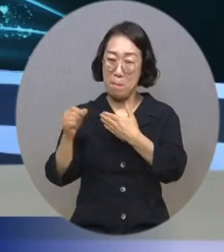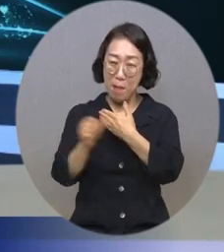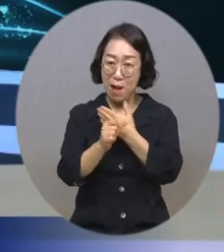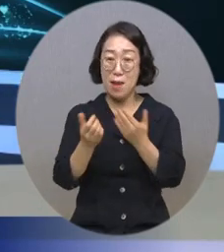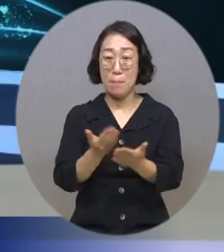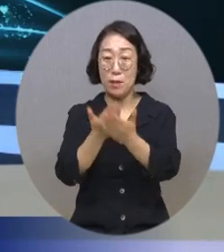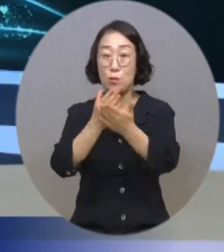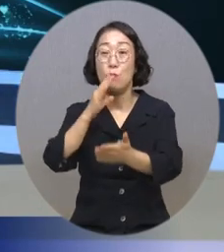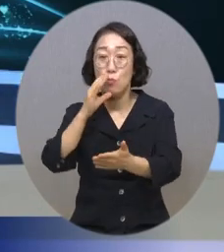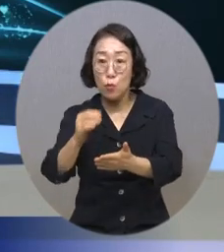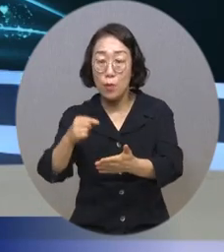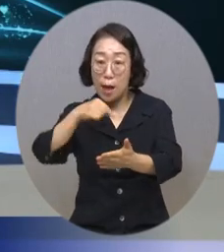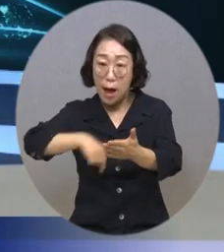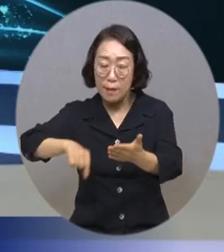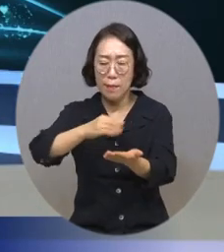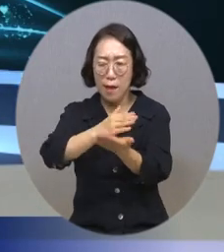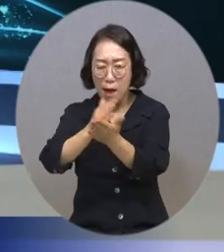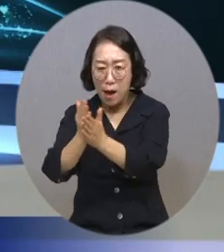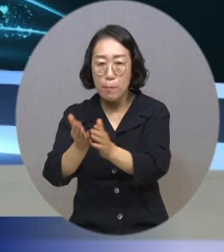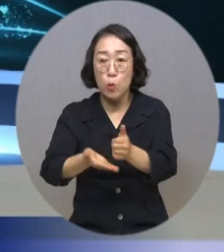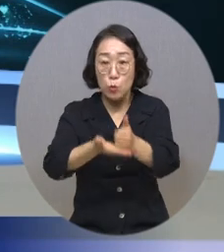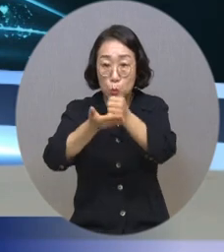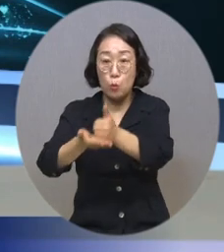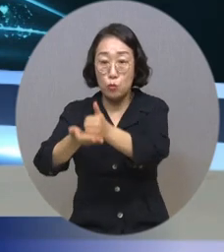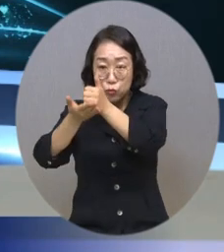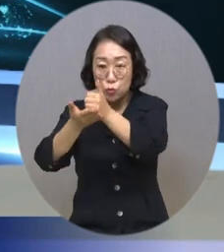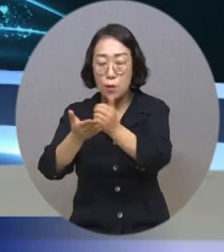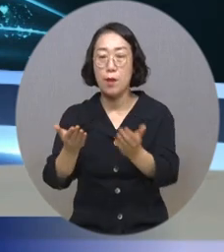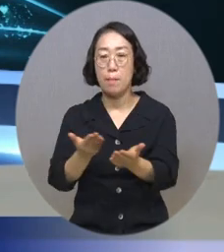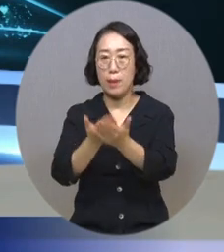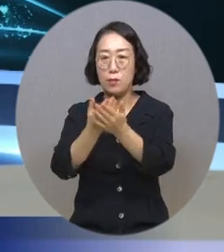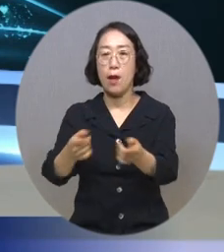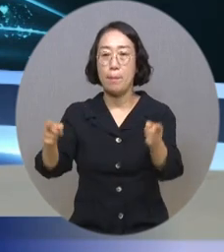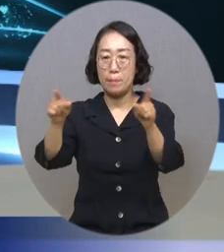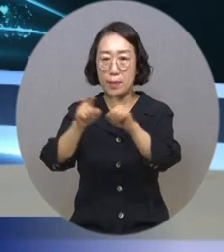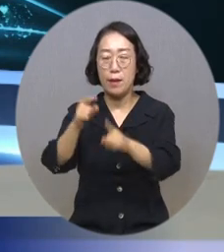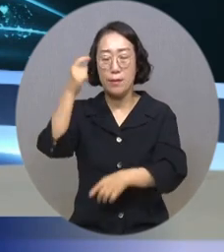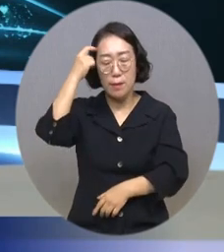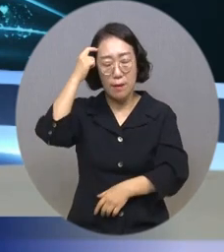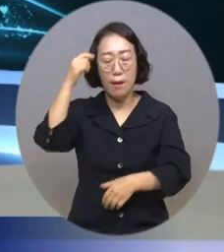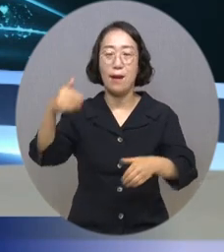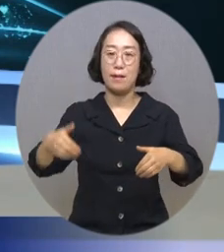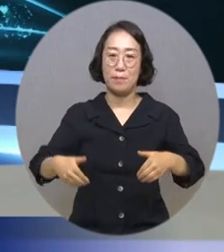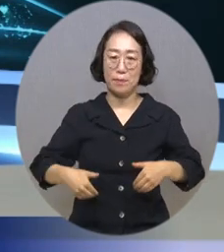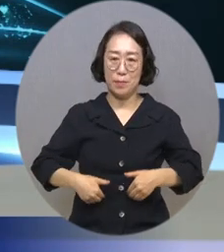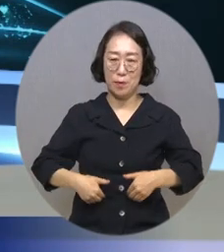성장만큼 다양성을 존중하는 문화 성장도 함께 고민해 보아야 할